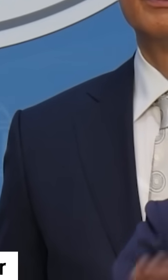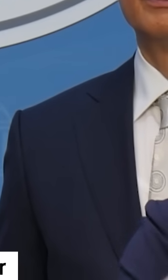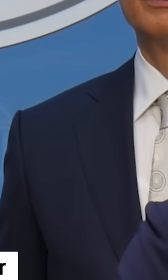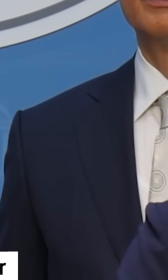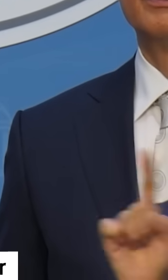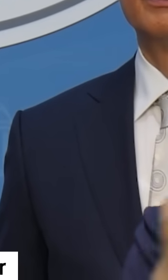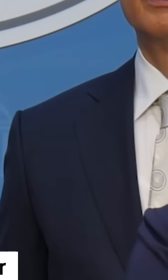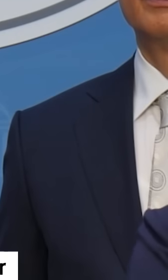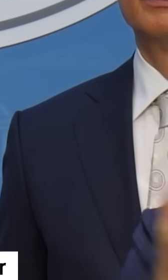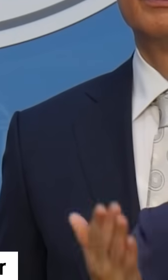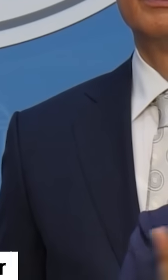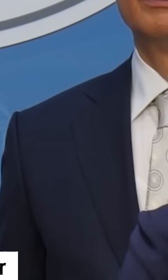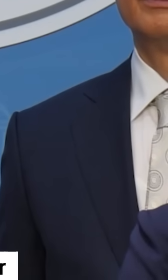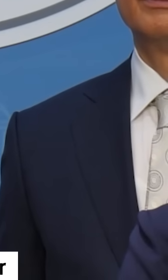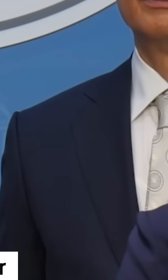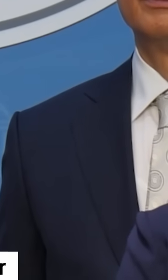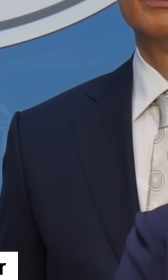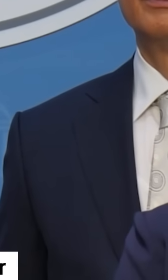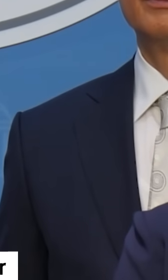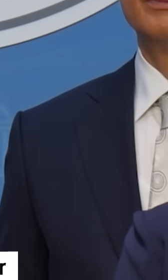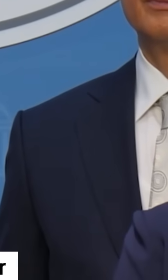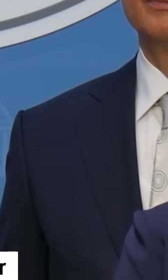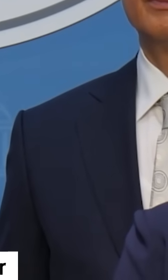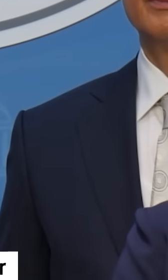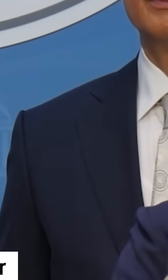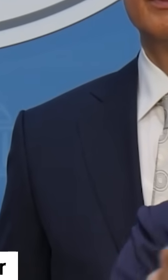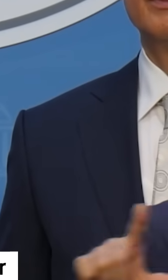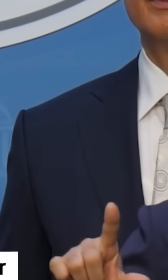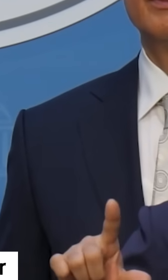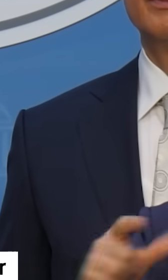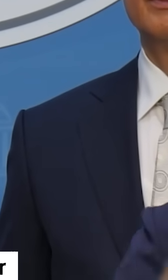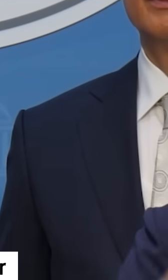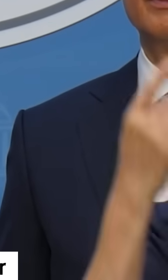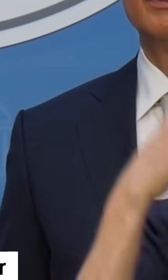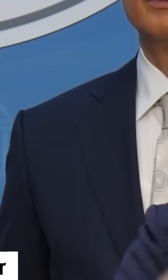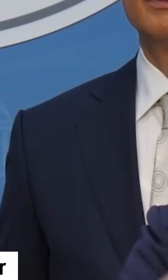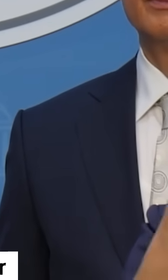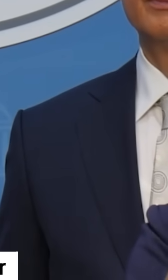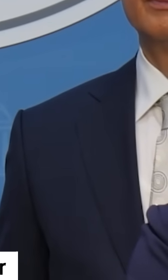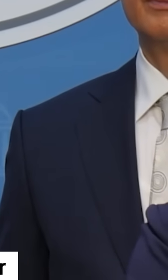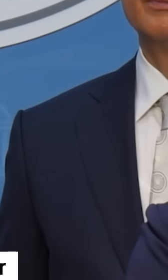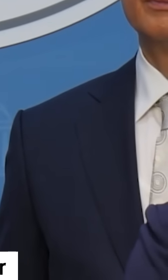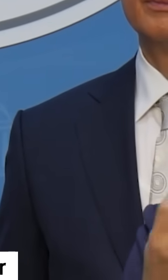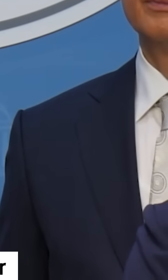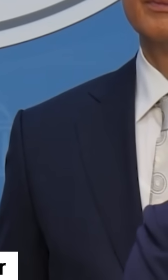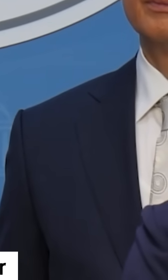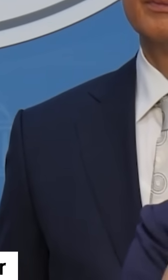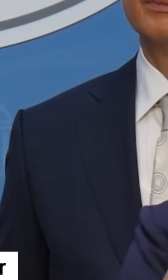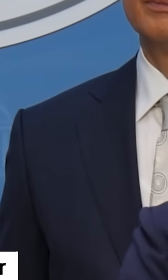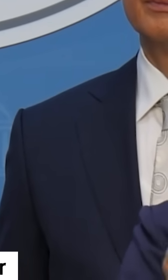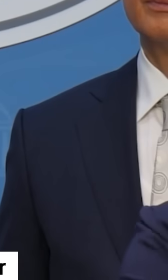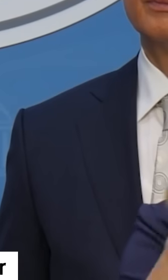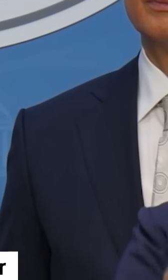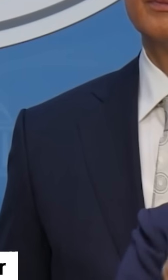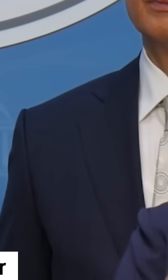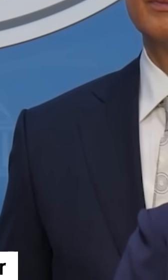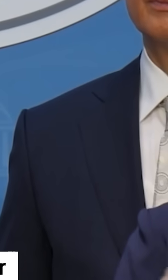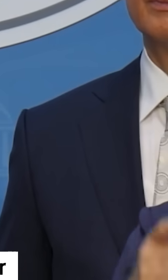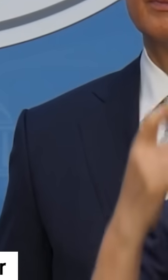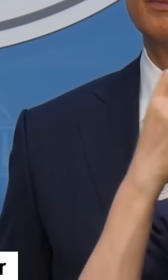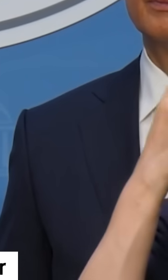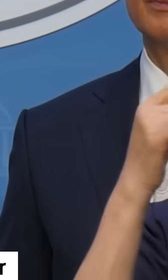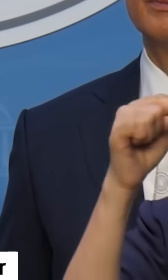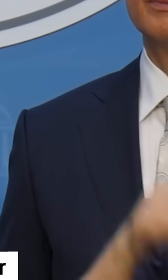우리 정부가 무슨 일을 해야 될지 그리고 객관적이고 과학적 자료들을 가지고 어떻게 대응해야 될지 냉정하게